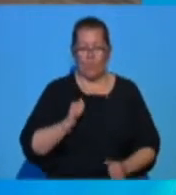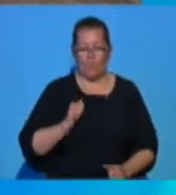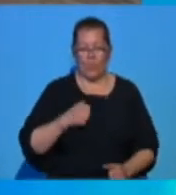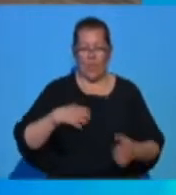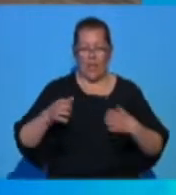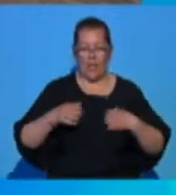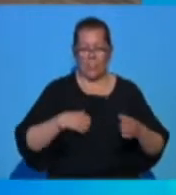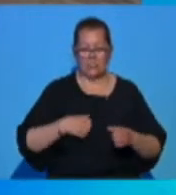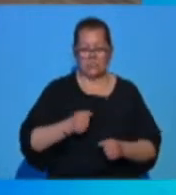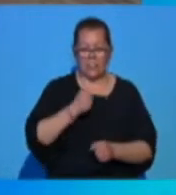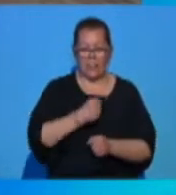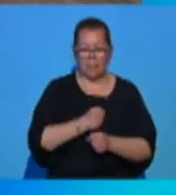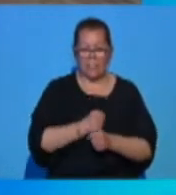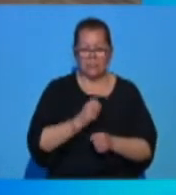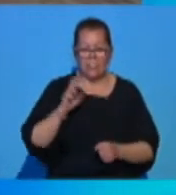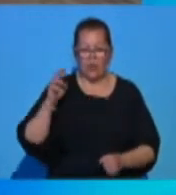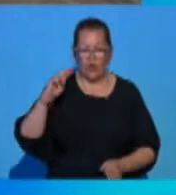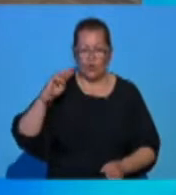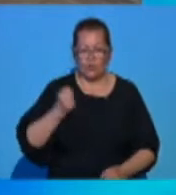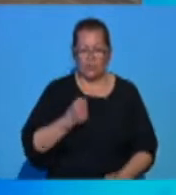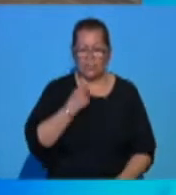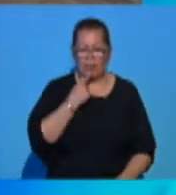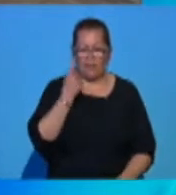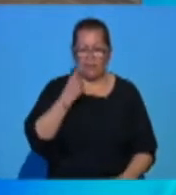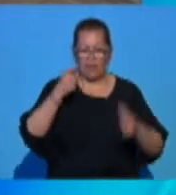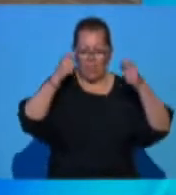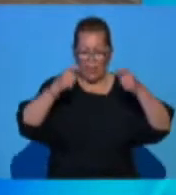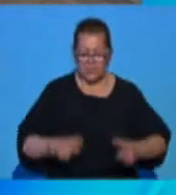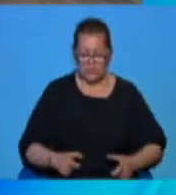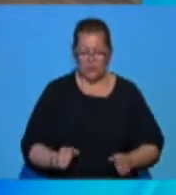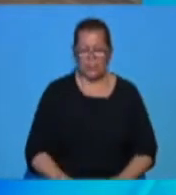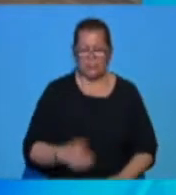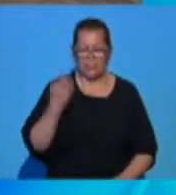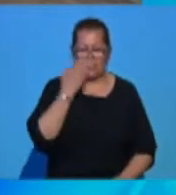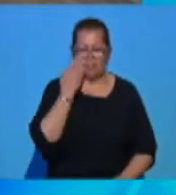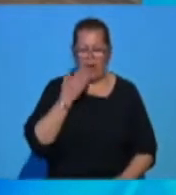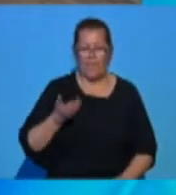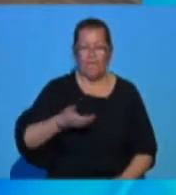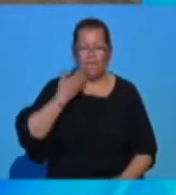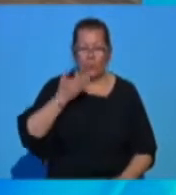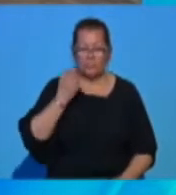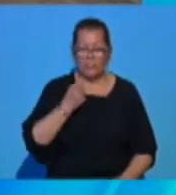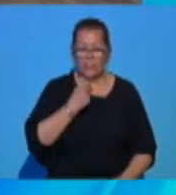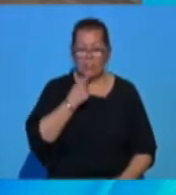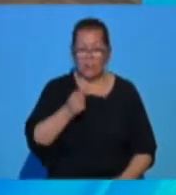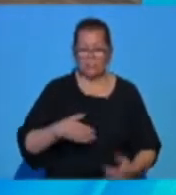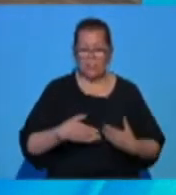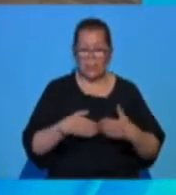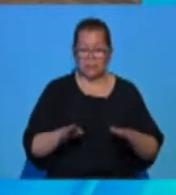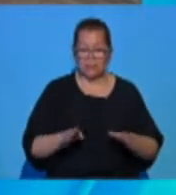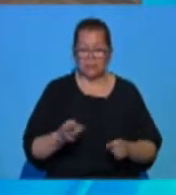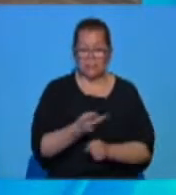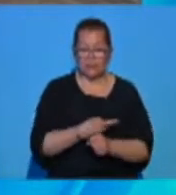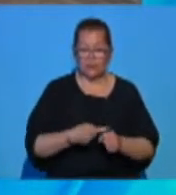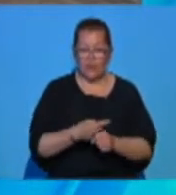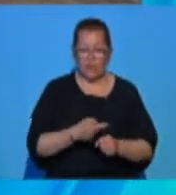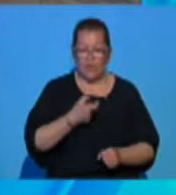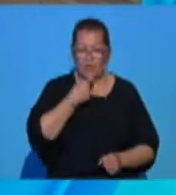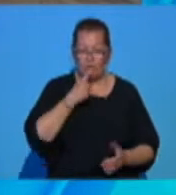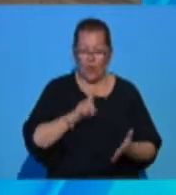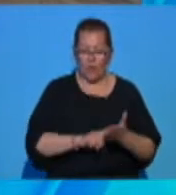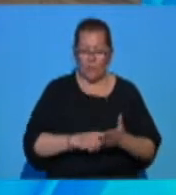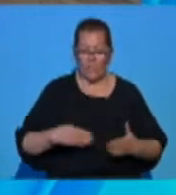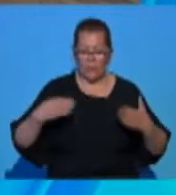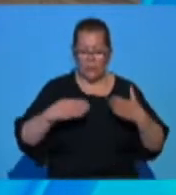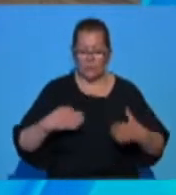și Meserii Corneti din Craiova, prima instituție de învățământ muzical craioveană inaugurată în toamna anului 1911